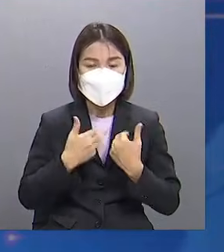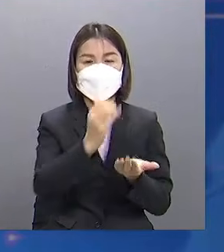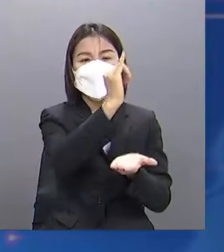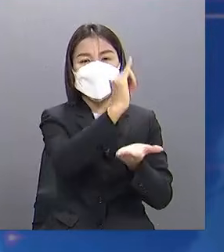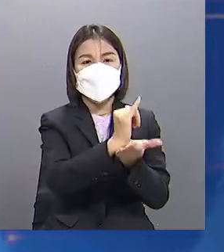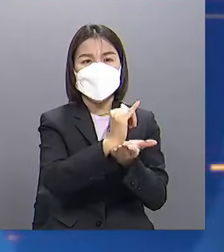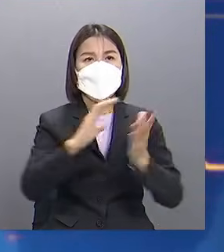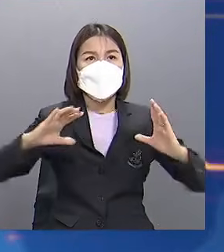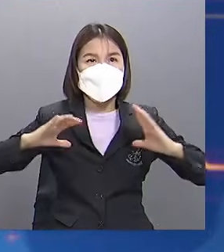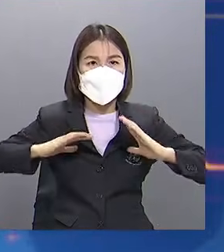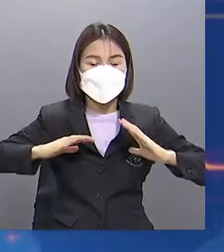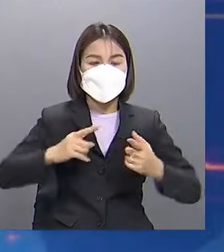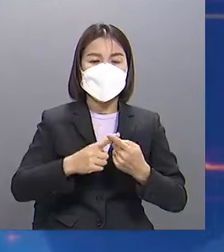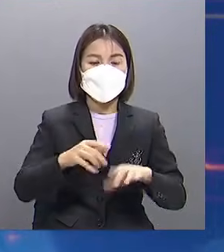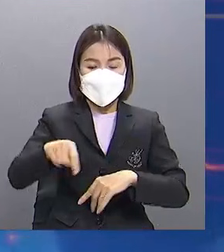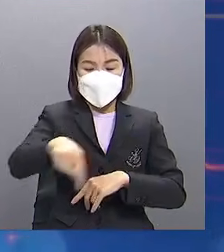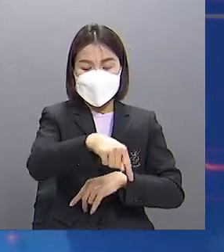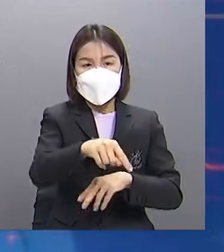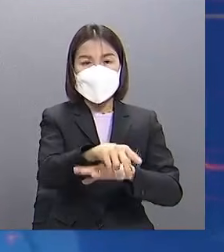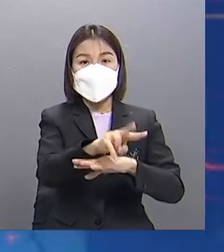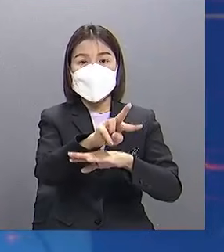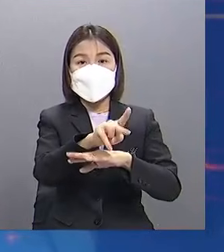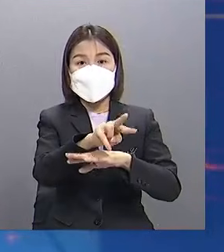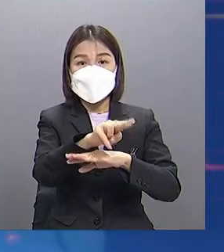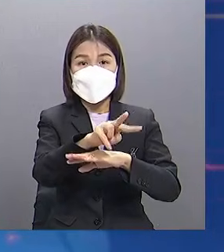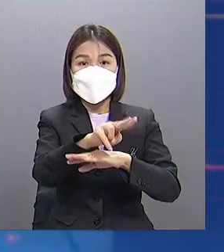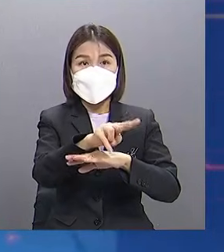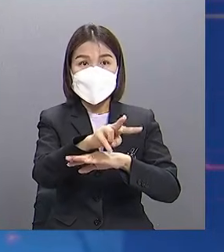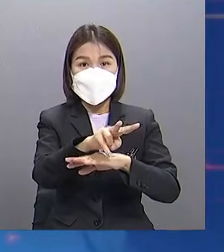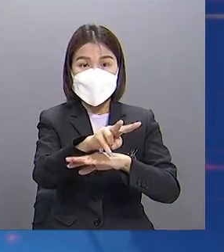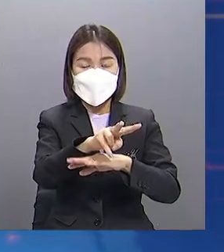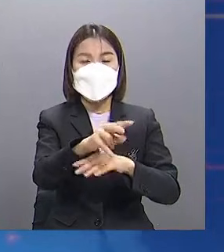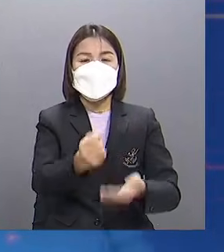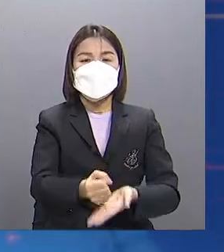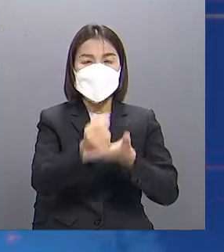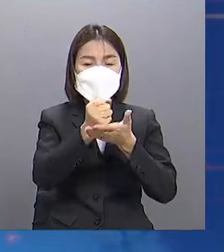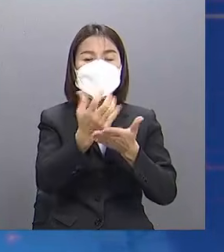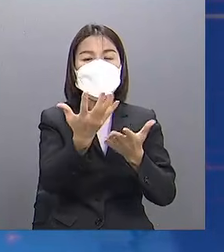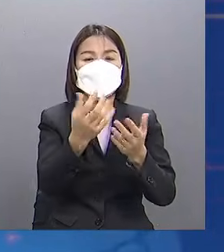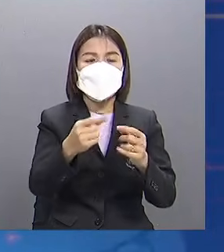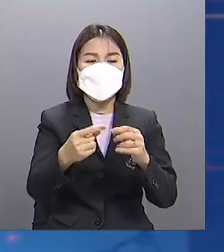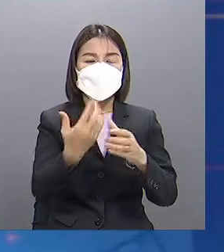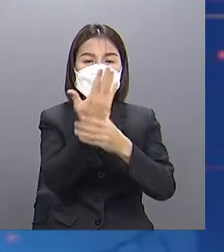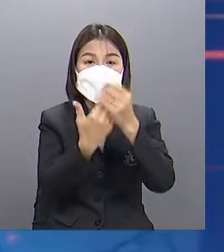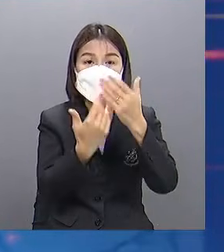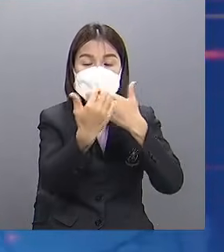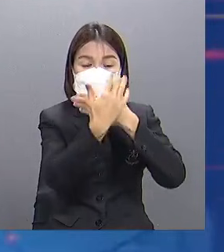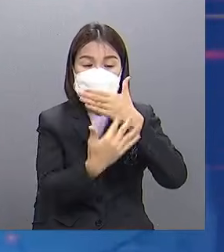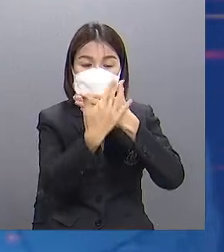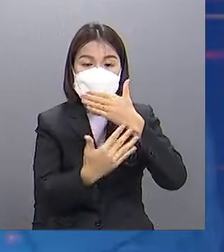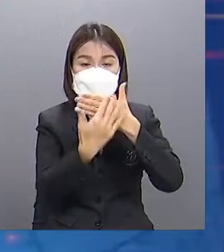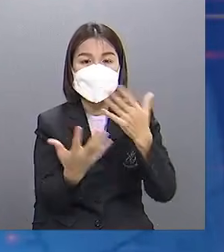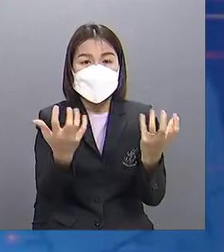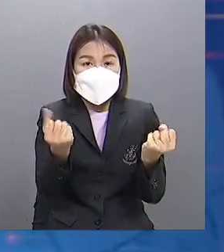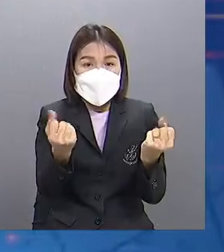แข้งขยับขาให้บ่อยๆนะให้กล้ามเนื้อมันได้บีบเอาเลือดที่ขาเนี่ยกลับมาสู่หัวใจได้เรื่อยๆพวกนี้มันจะเป็นการป้องกันไม่ให้เ